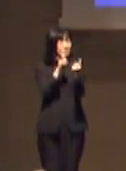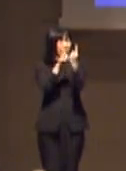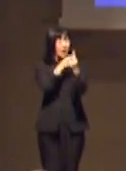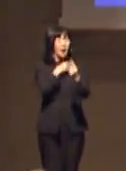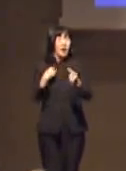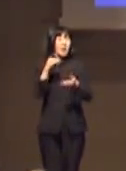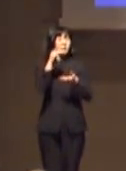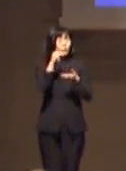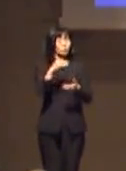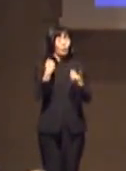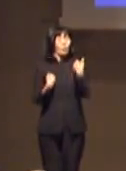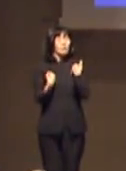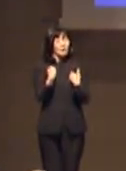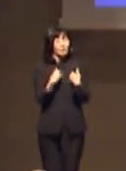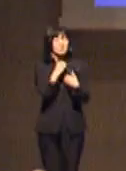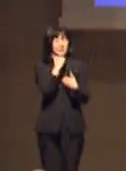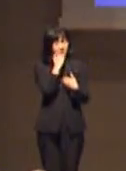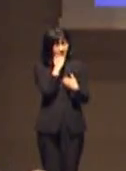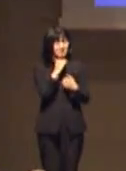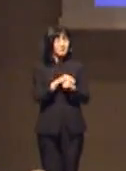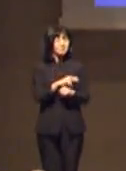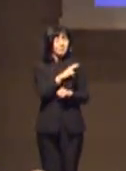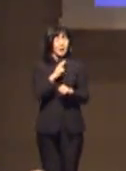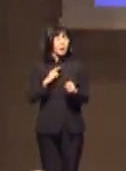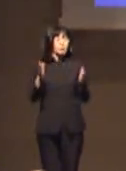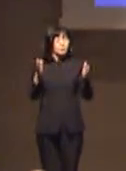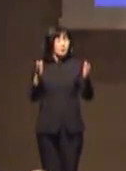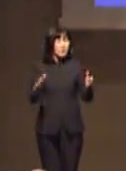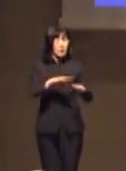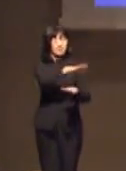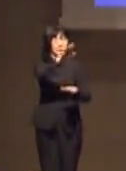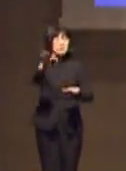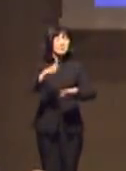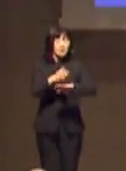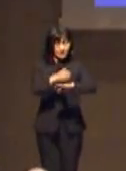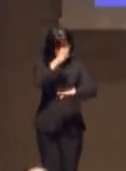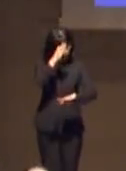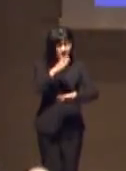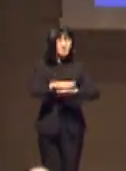ることを楽しみにしております。2日間にわたりまして皆様どうもありがとうございました。